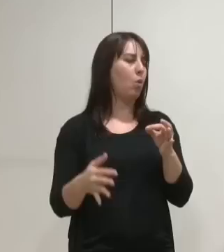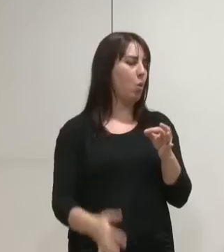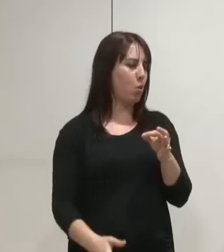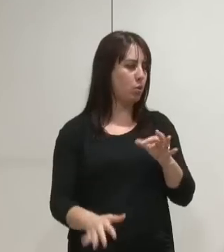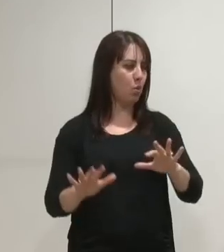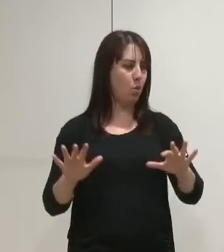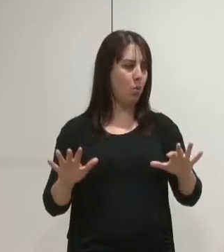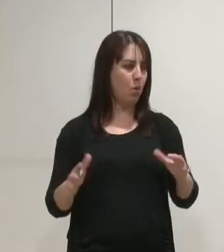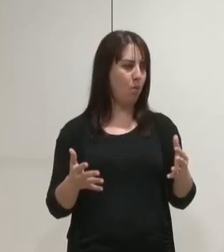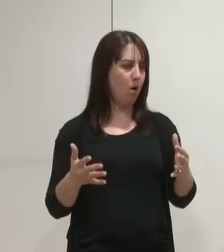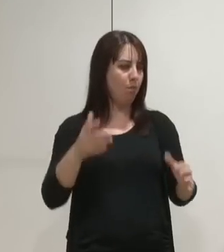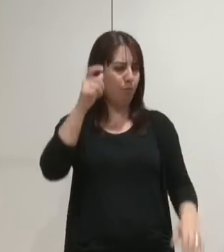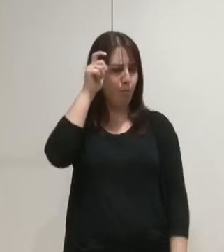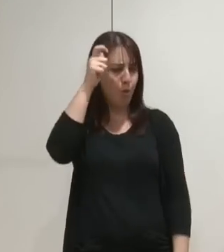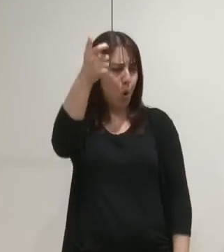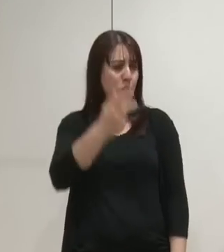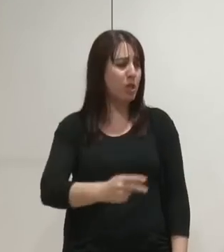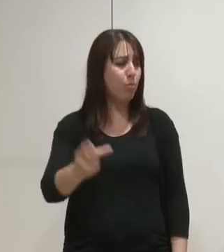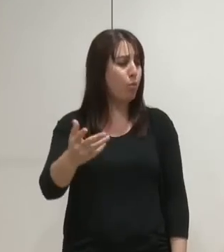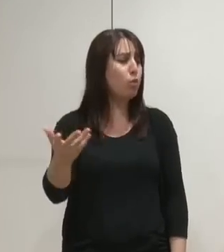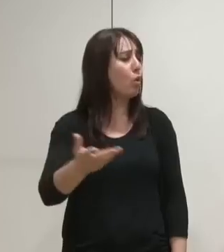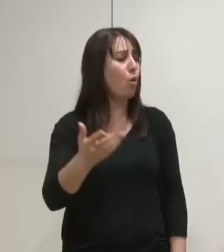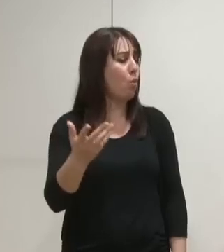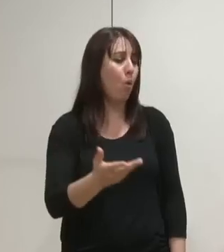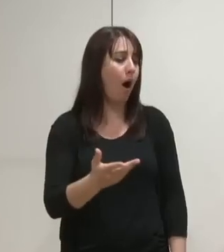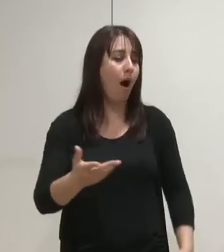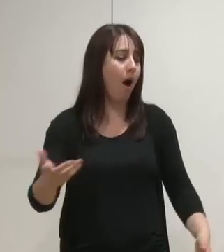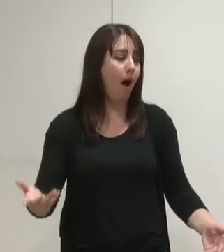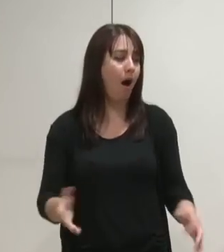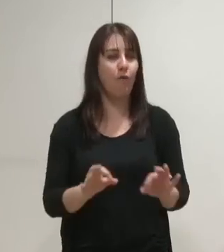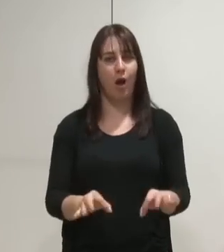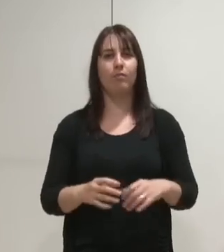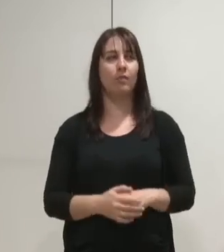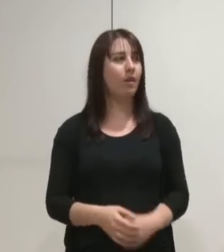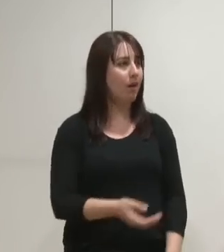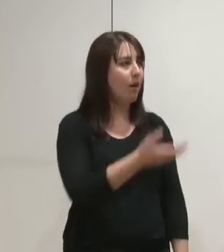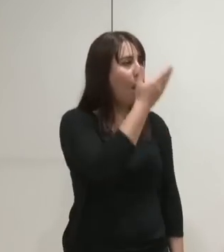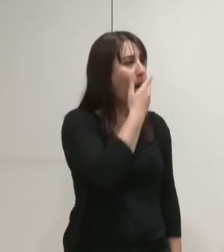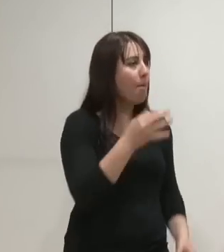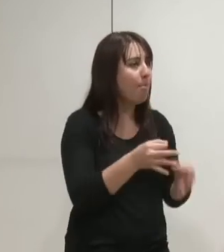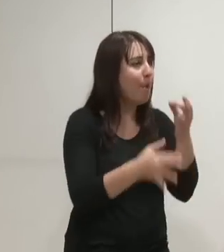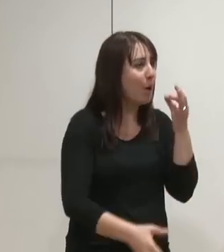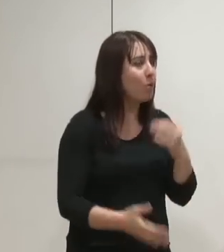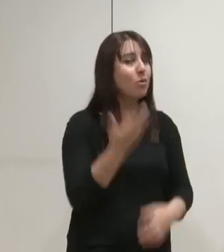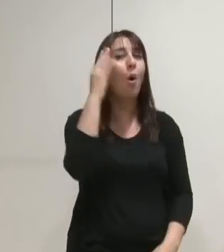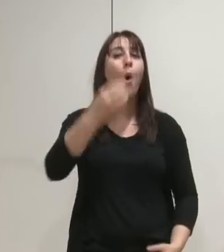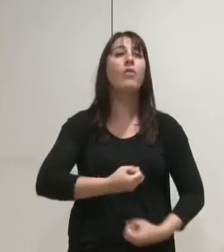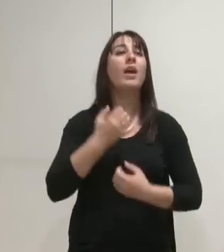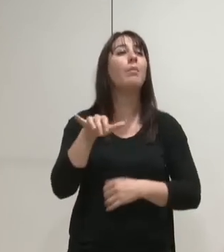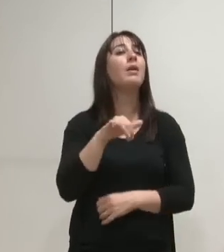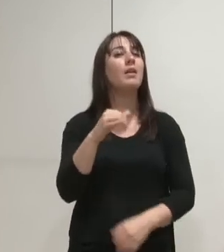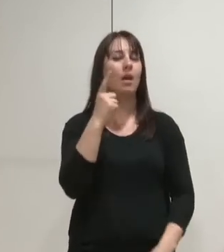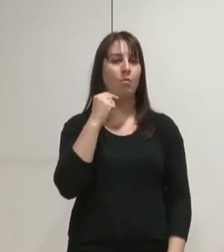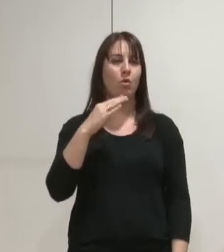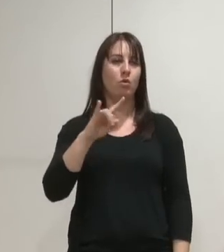par quoi de plus logique VO conclusion il y a-t-il d'autres prises de parole monsieur